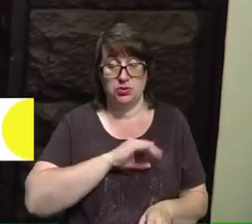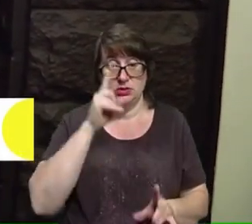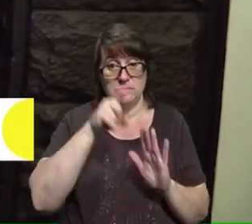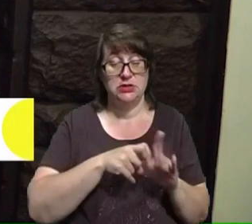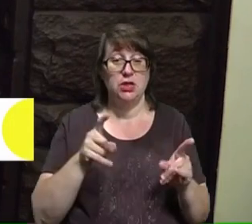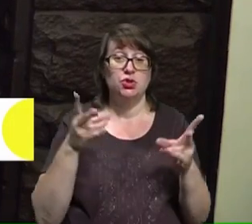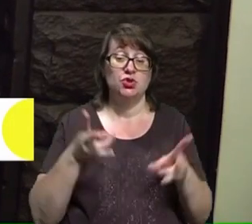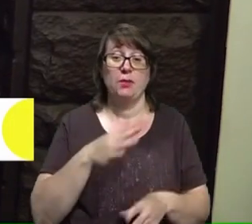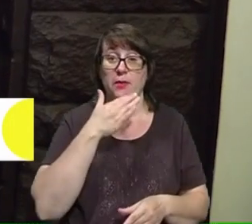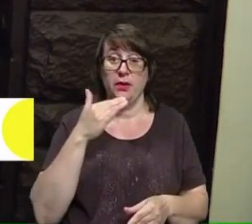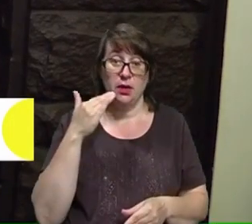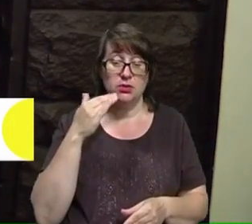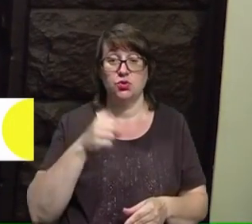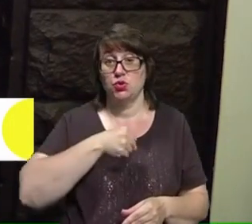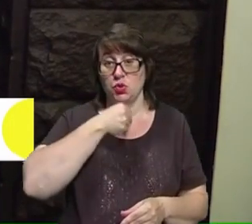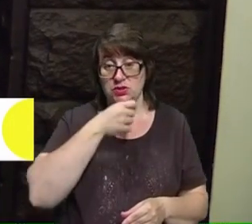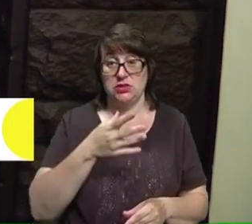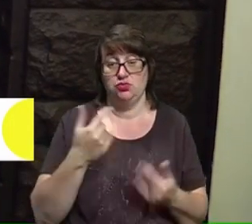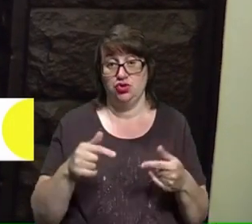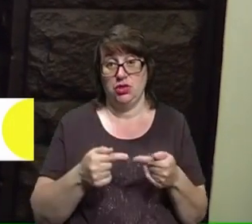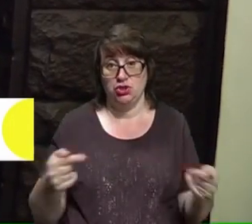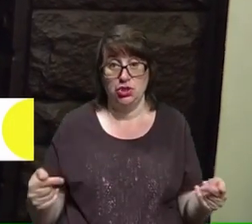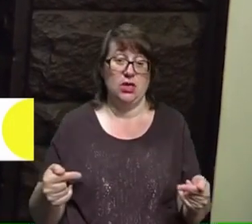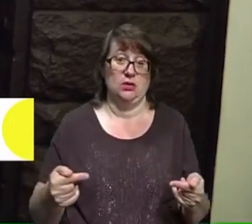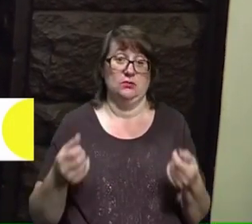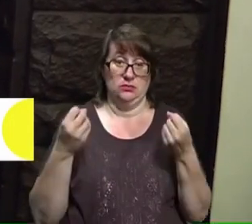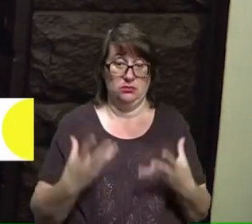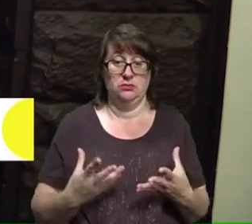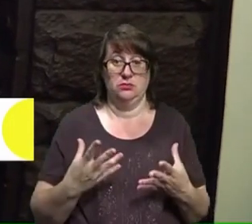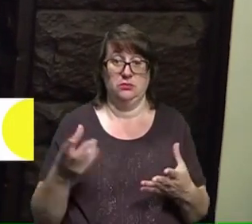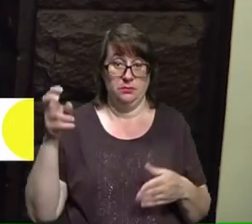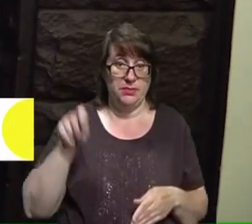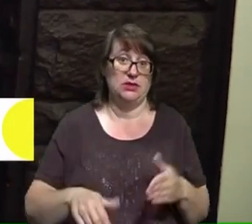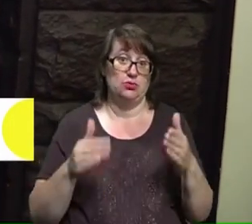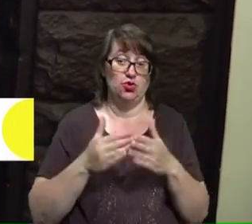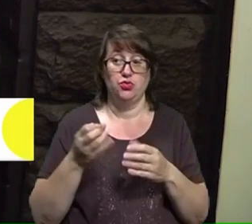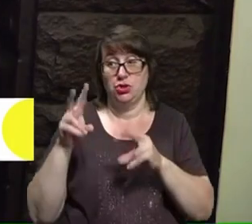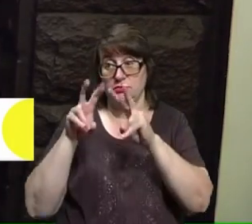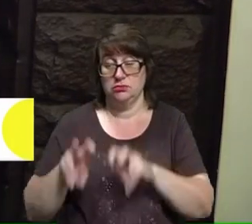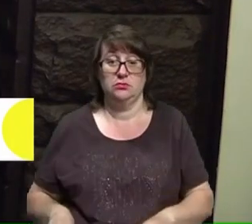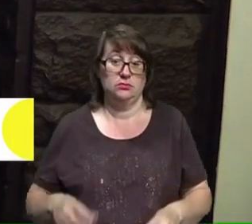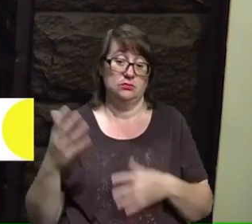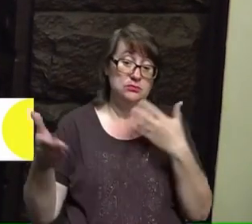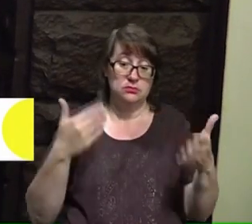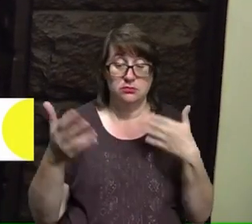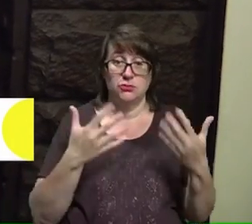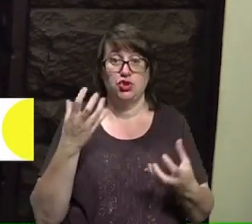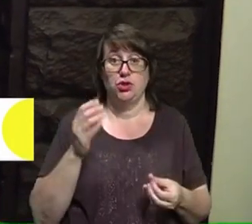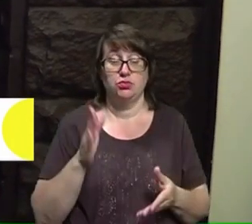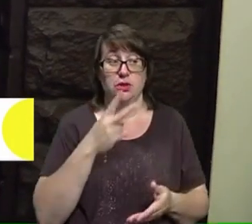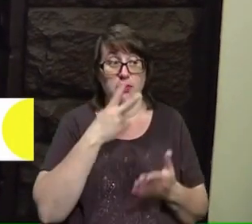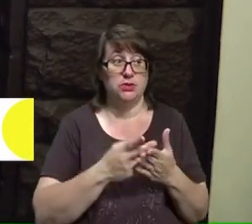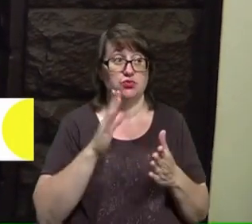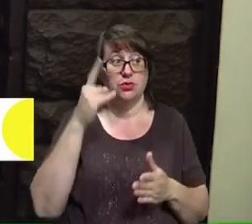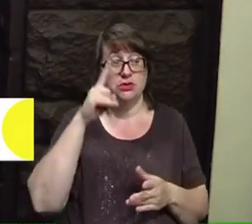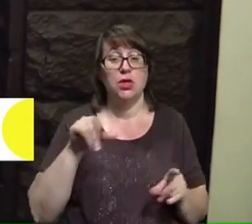багато дорослих речей, побутових речей. Приїдемо додому, переглянемо, пересортируємо, будемо бачити. Будемо знати тепер, куди везти.